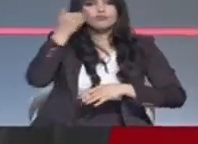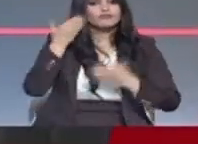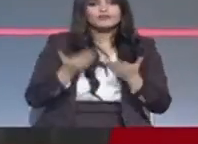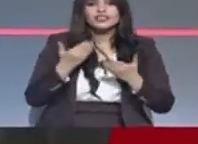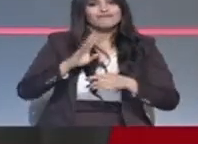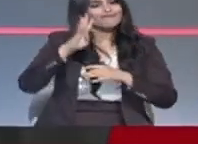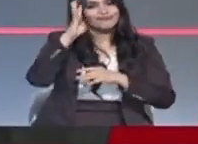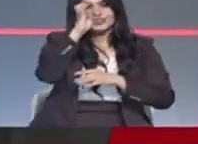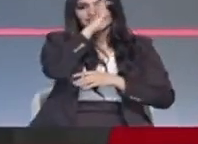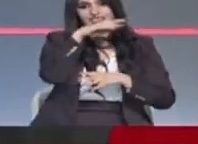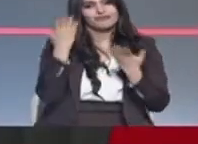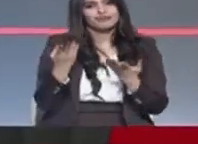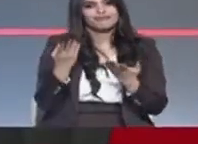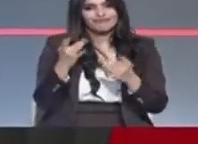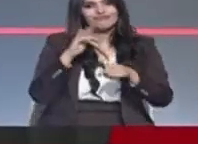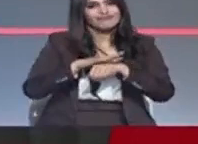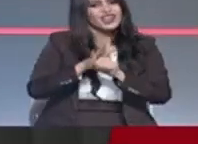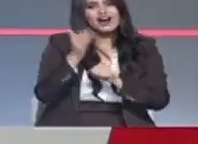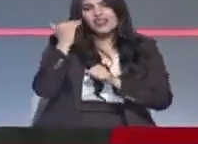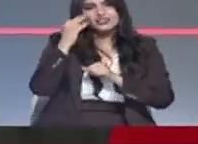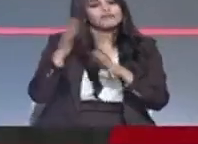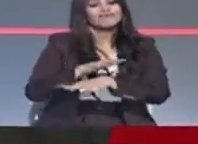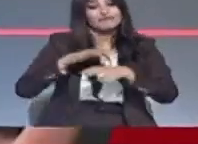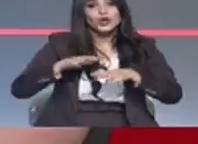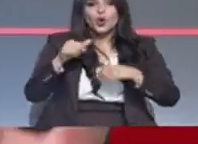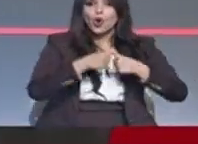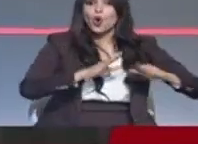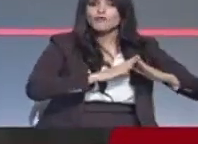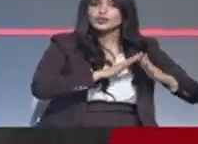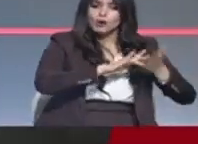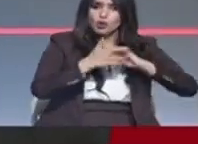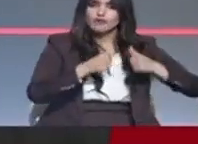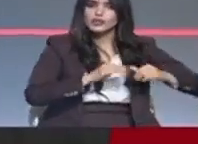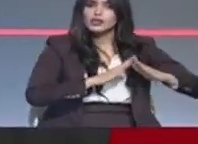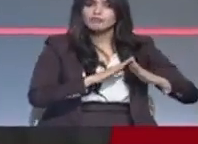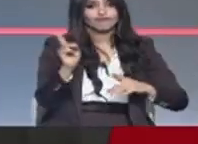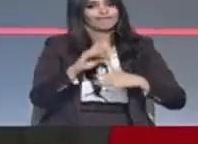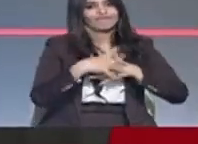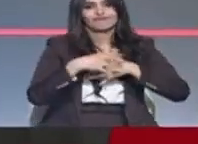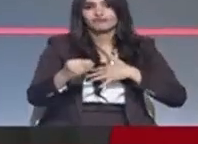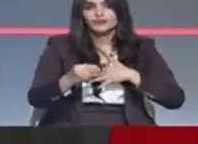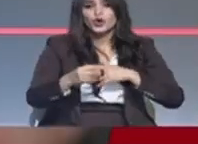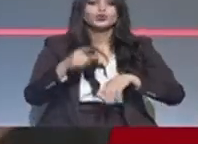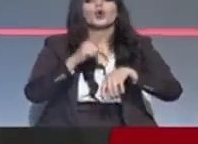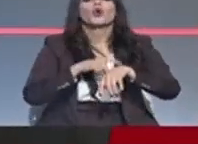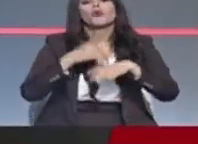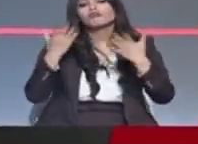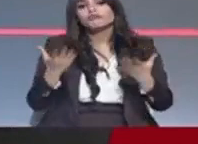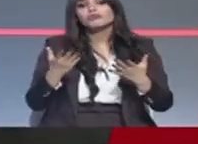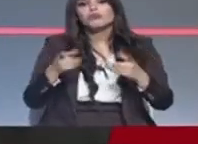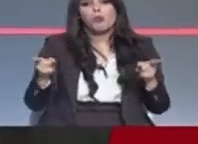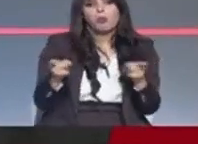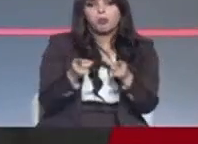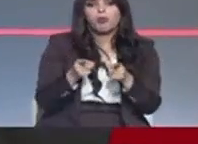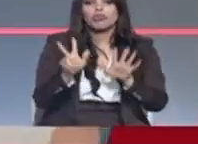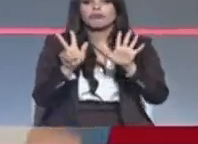الوباء اللي جانا قلقنا برشا عباد في دارها قاعدة في دارها مجموش يخرجوا والوقت كفو صغير برشا